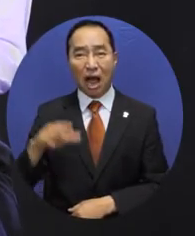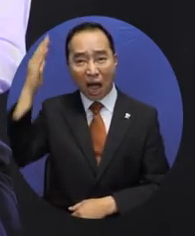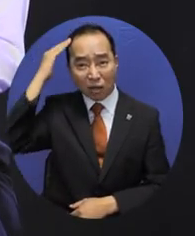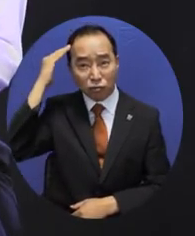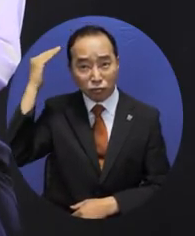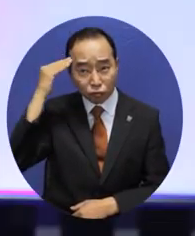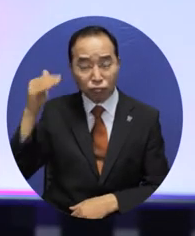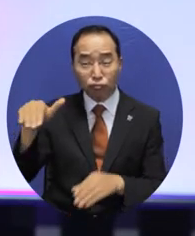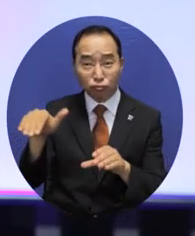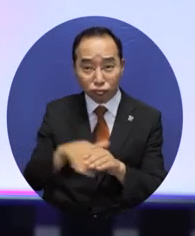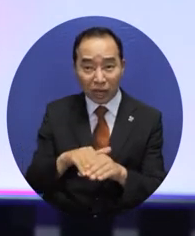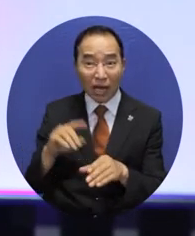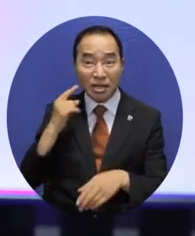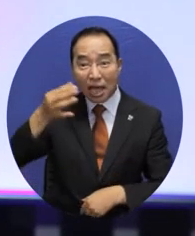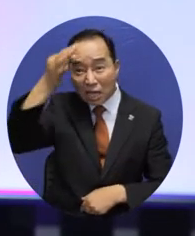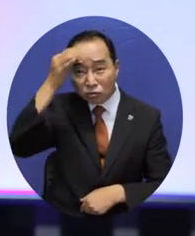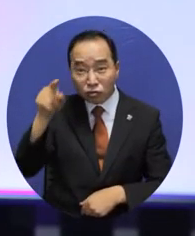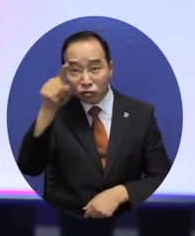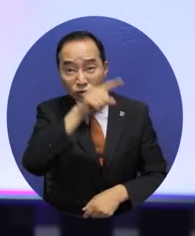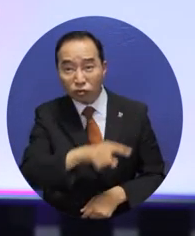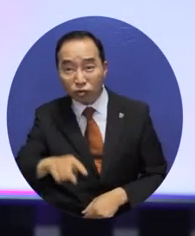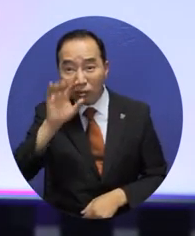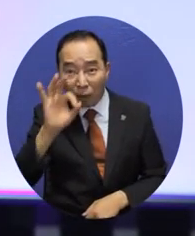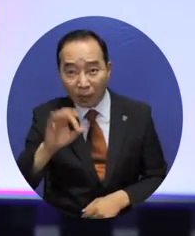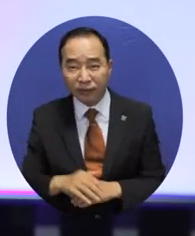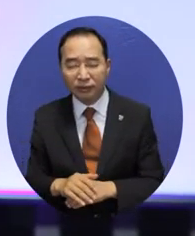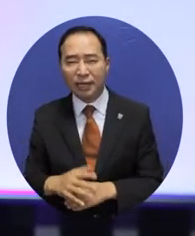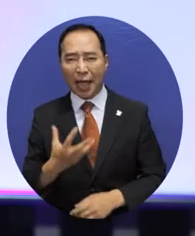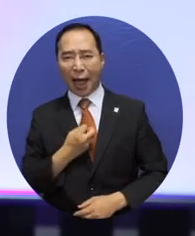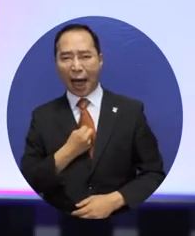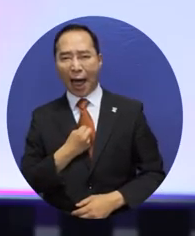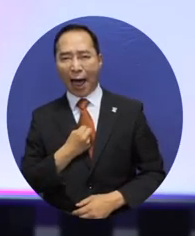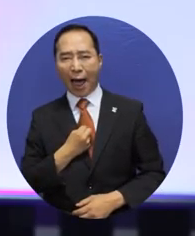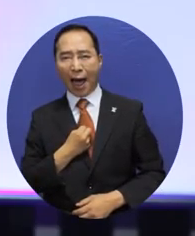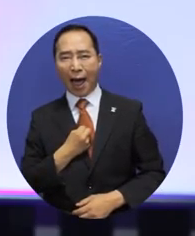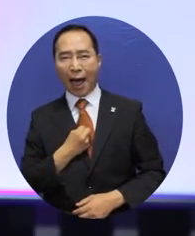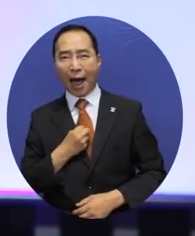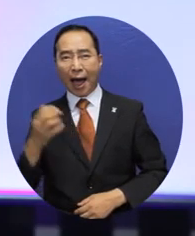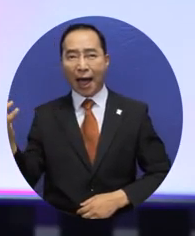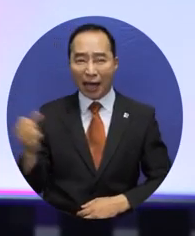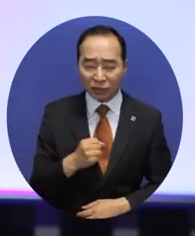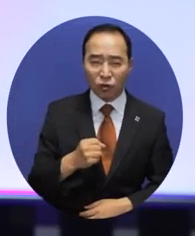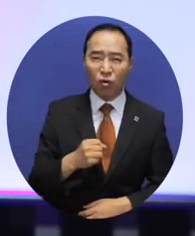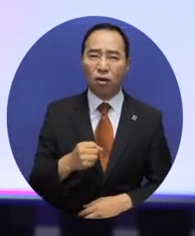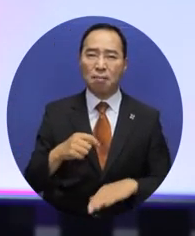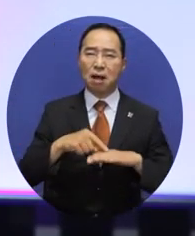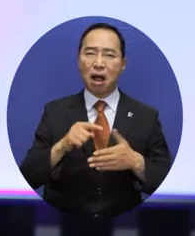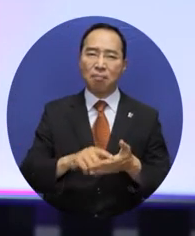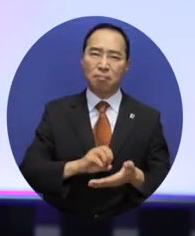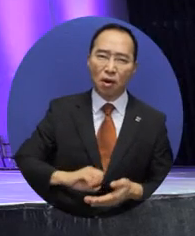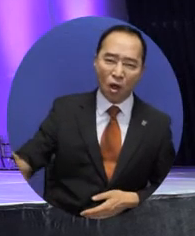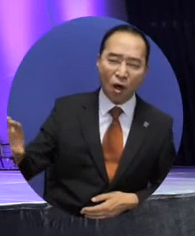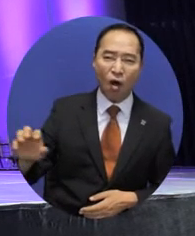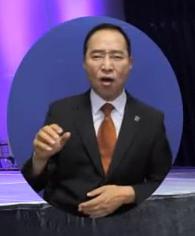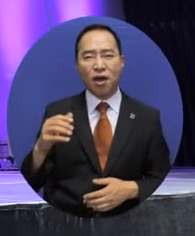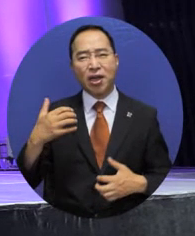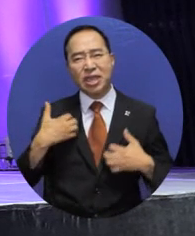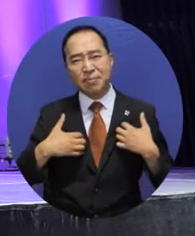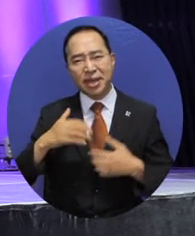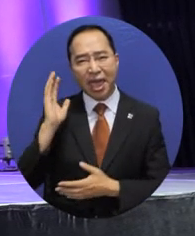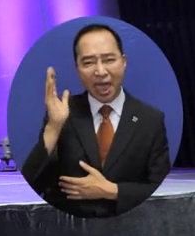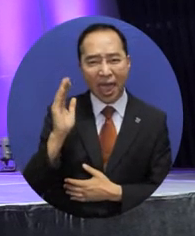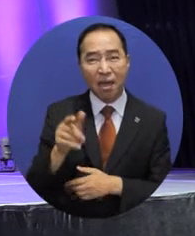보면은 한을 무심, 해학, 신명, 풀이로 승화시키고 있습니다.